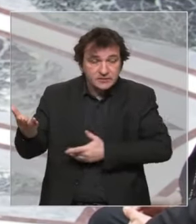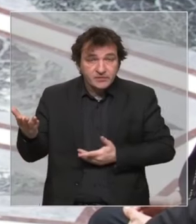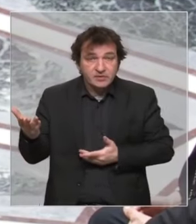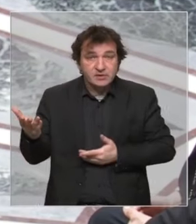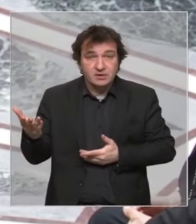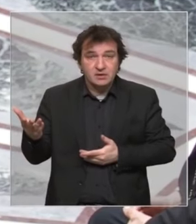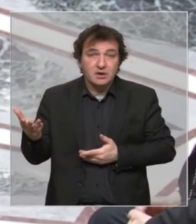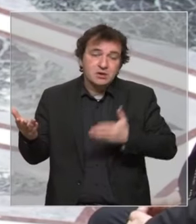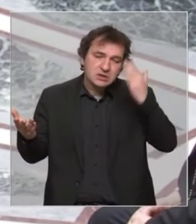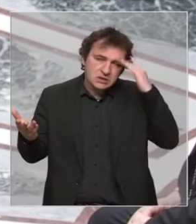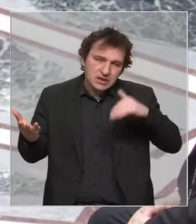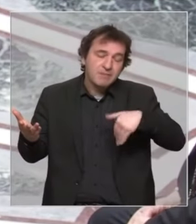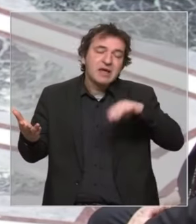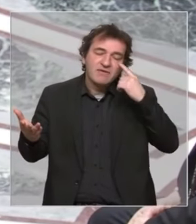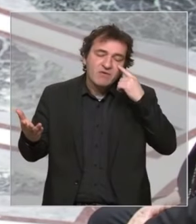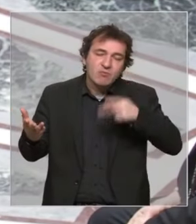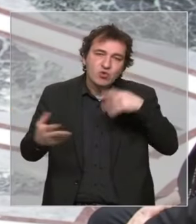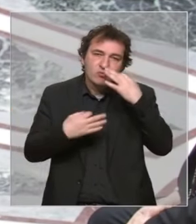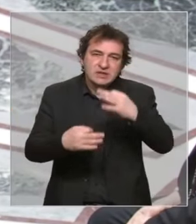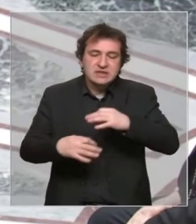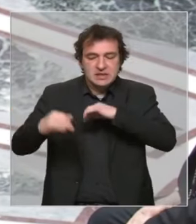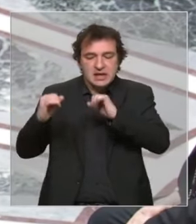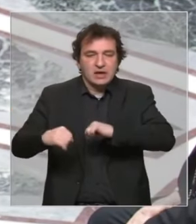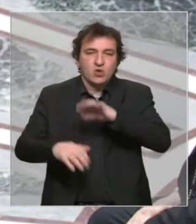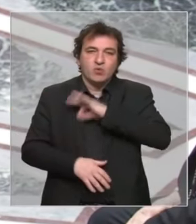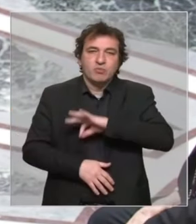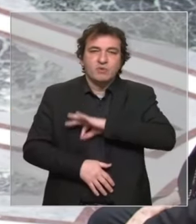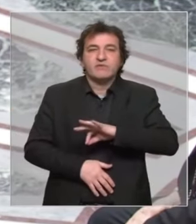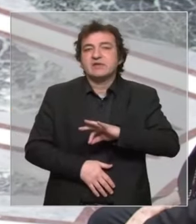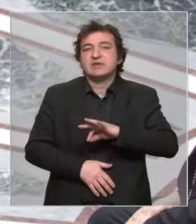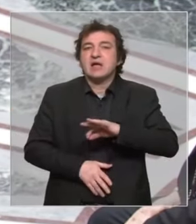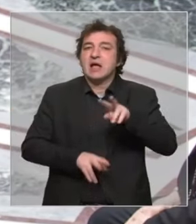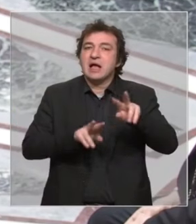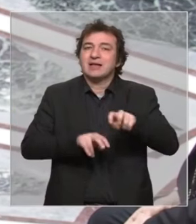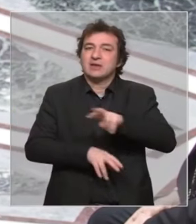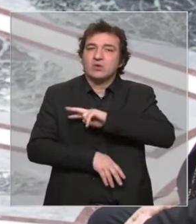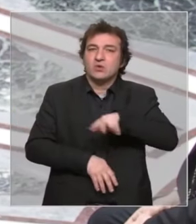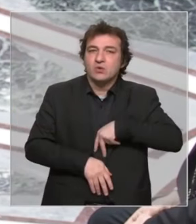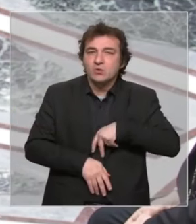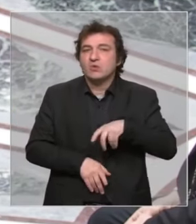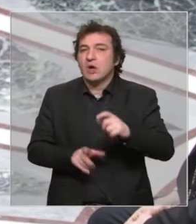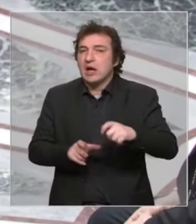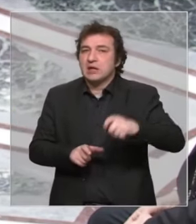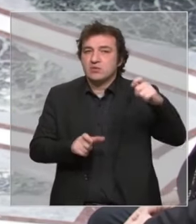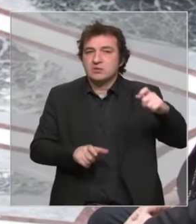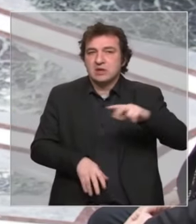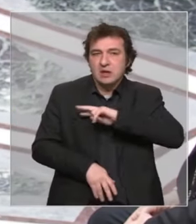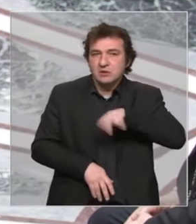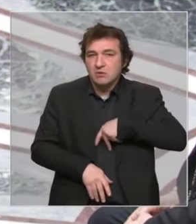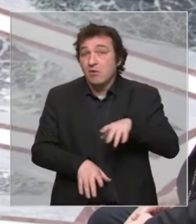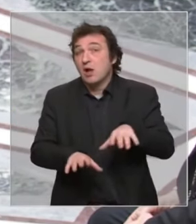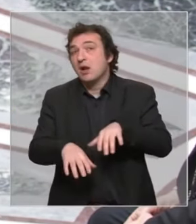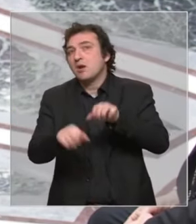vous le verrez encore plus précisément, cet accord a bénéficié à nos agriculteurs, à nos industriels, à